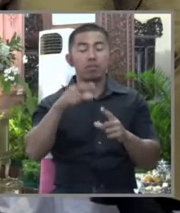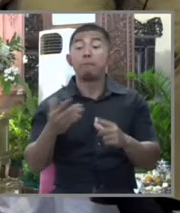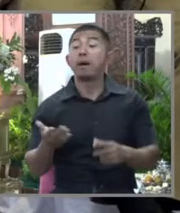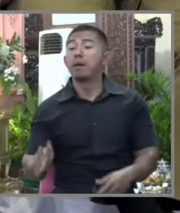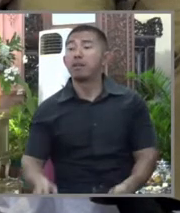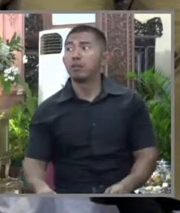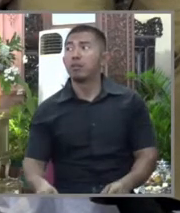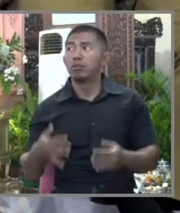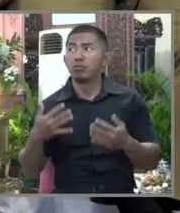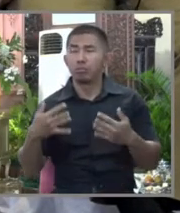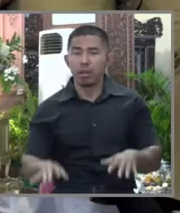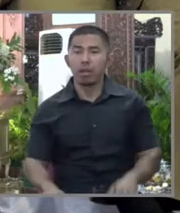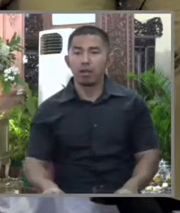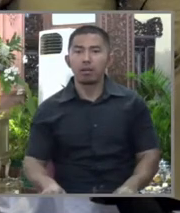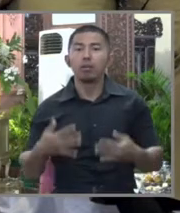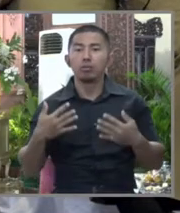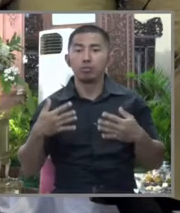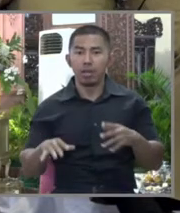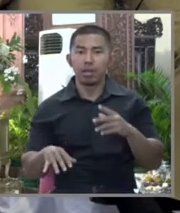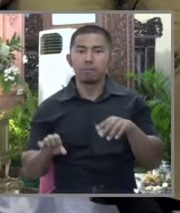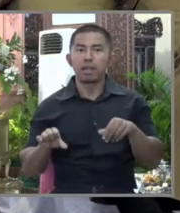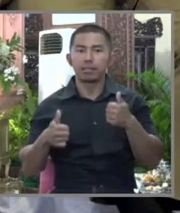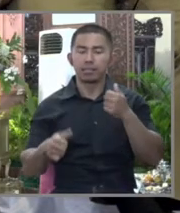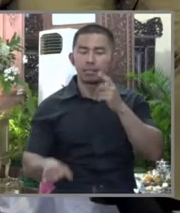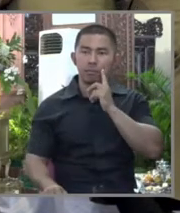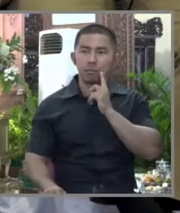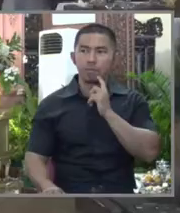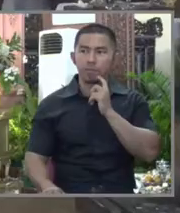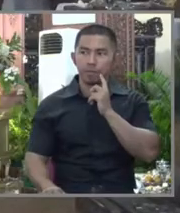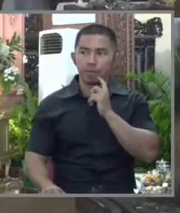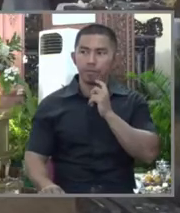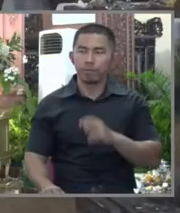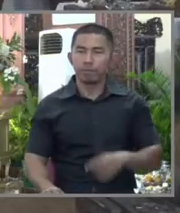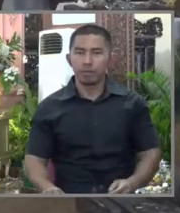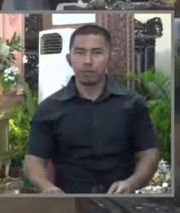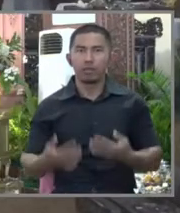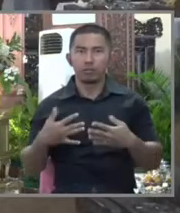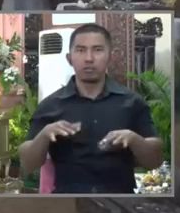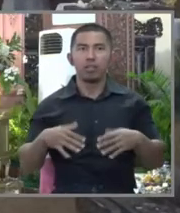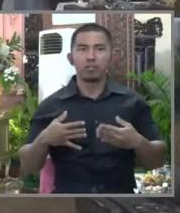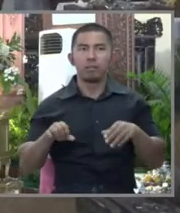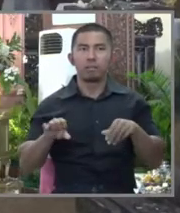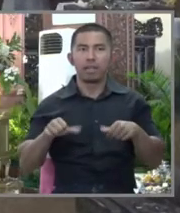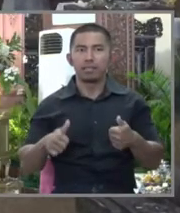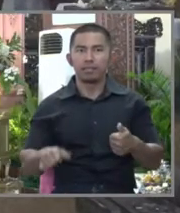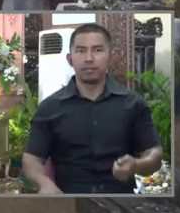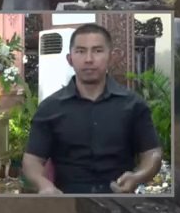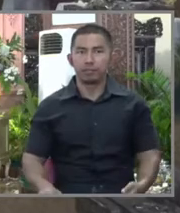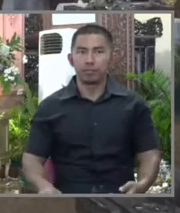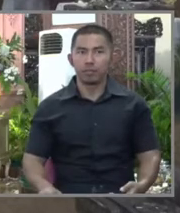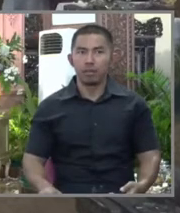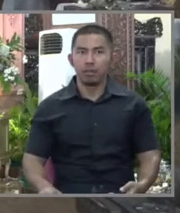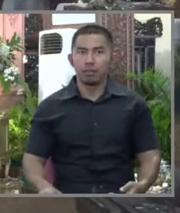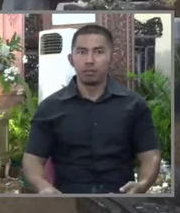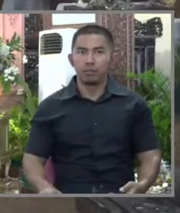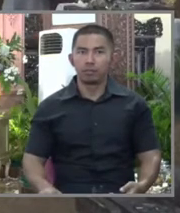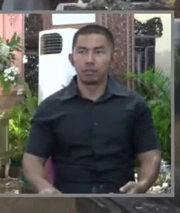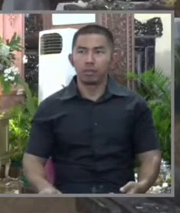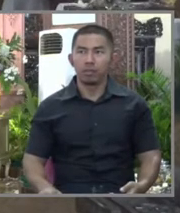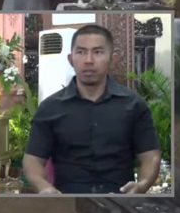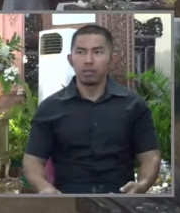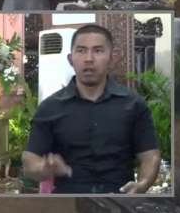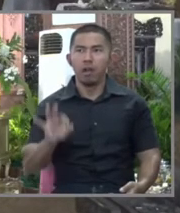Sedang Pak, sudah berlangsung Bapak. Sudah berlangsung? Sudah aja, ya. Terus, okay. Percepat. Okay. Okay. Ya. Udah, okay. Ini malah okay. Bagus ini. Okay. Gitu? Nah. Gimana? Nah.